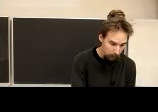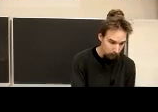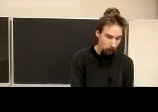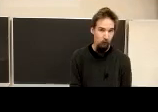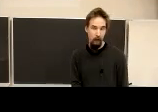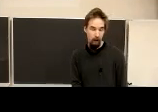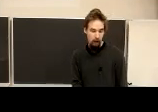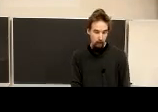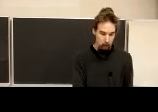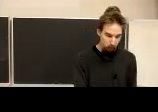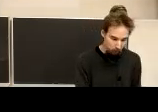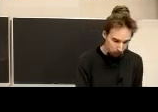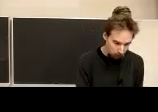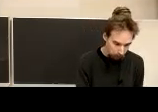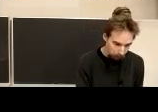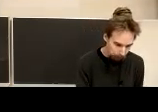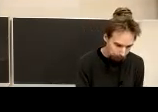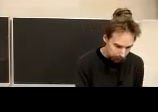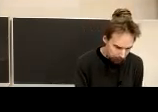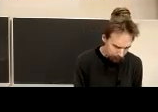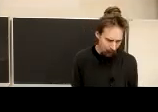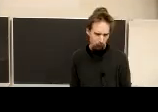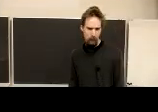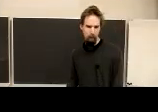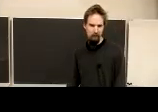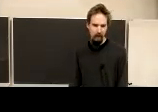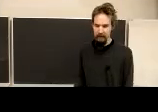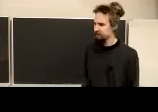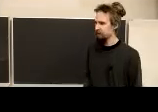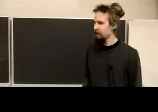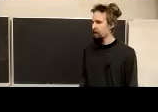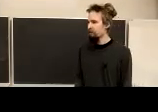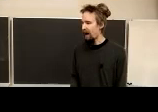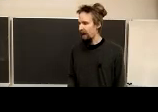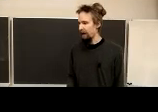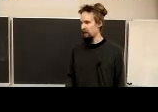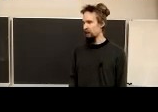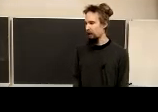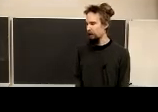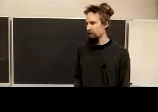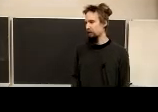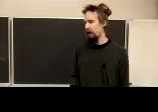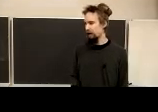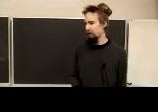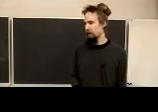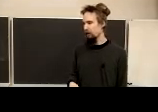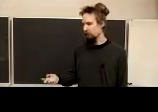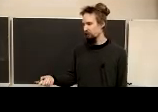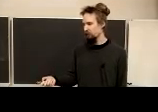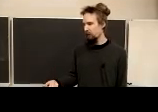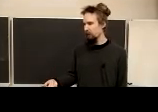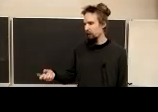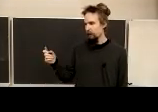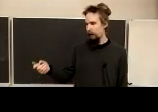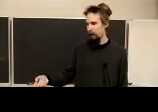brittifilosofi viime vuosisadalta. Ja hän puhui tämmöisestä itsen vähenemisen tai itsen vähentämisen